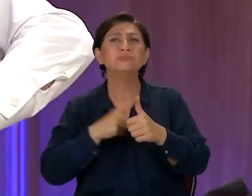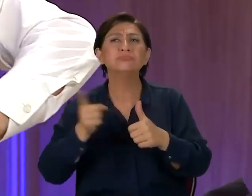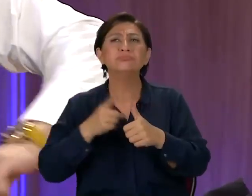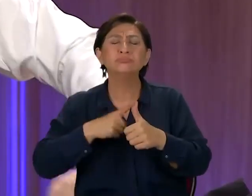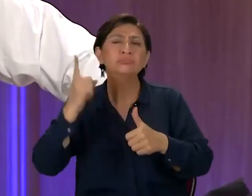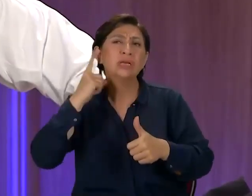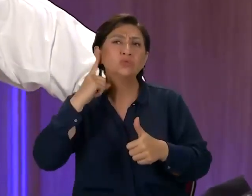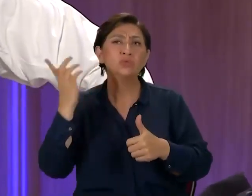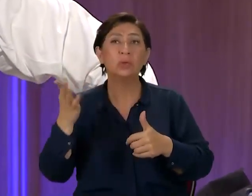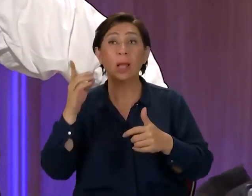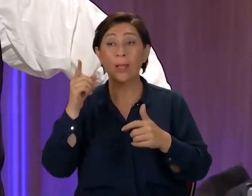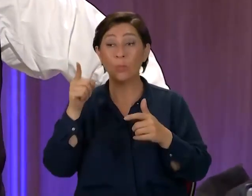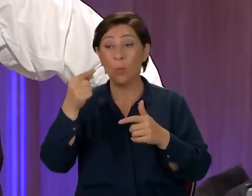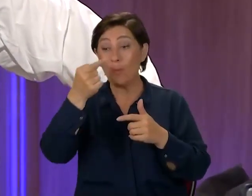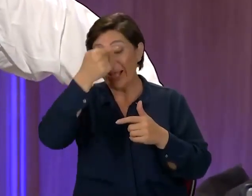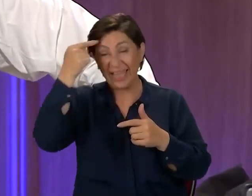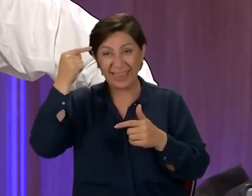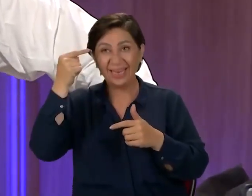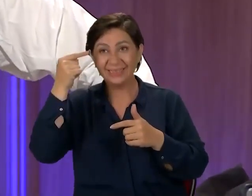bir makus talih, makus kader,